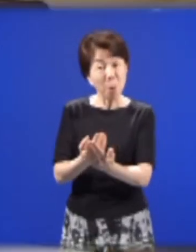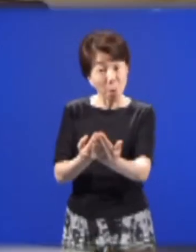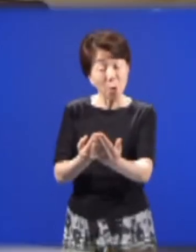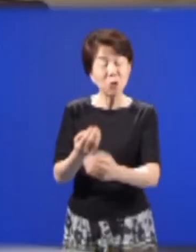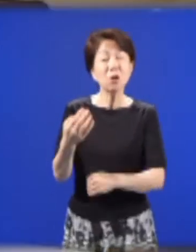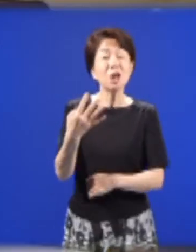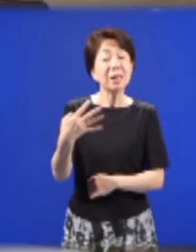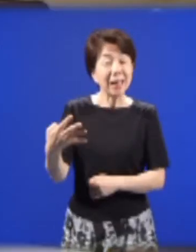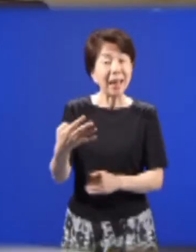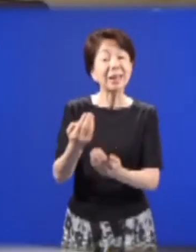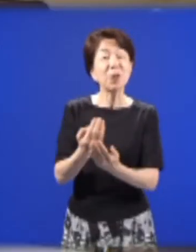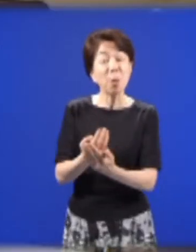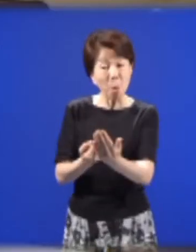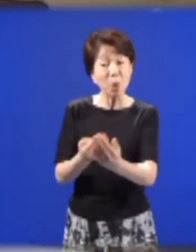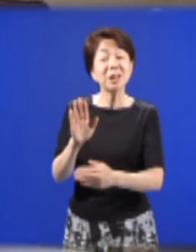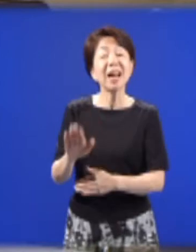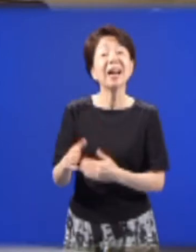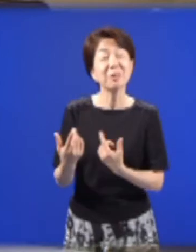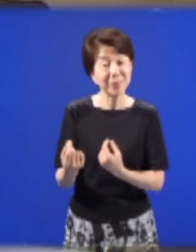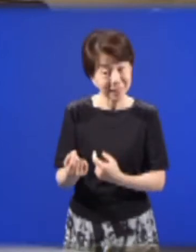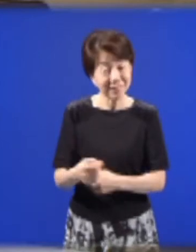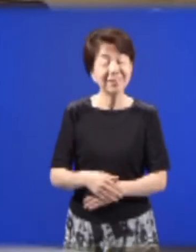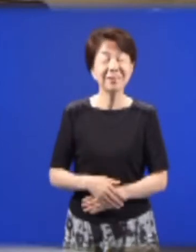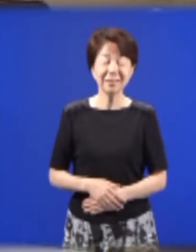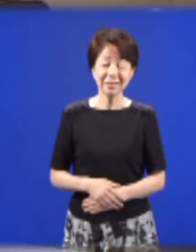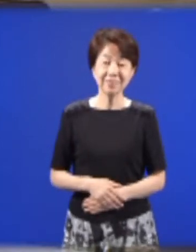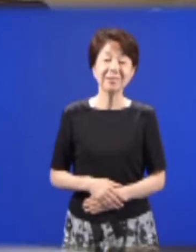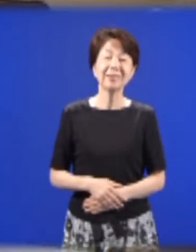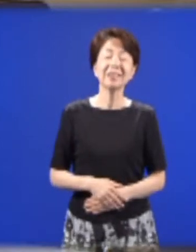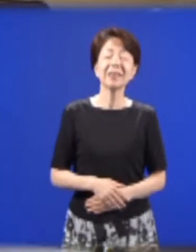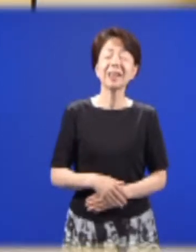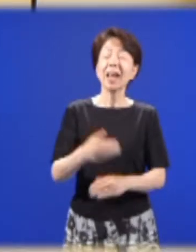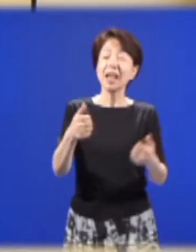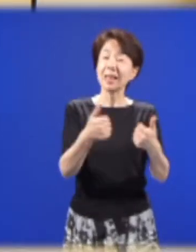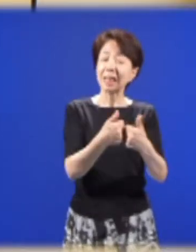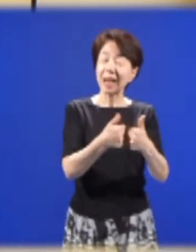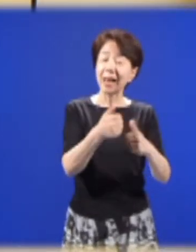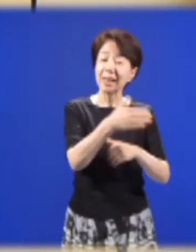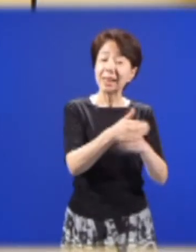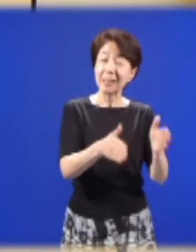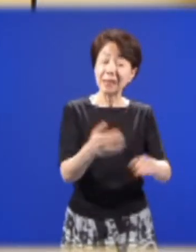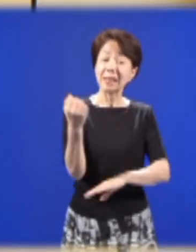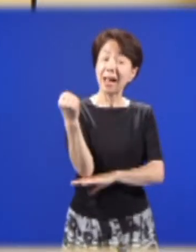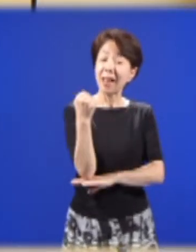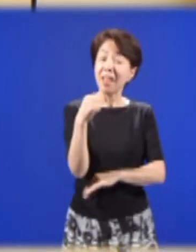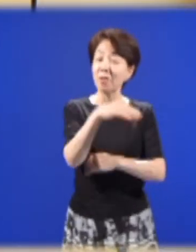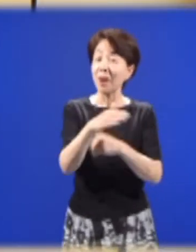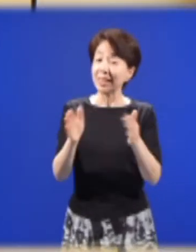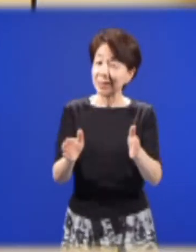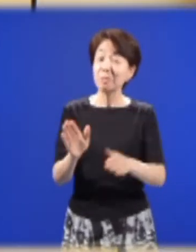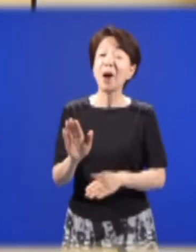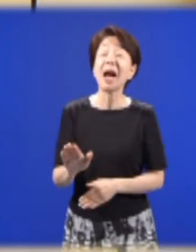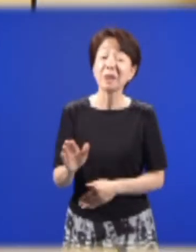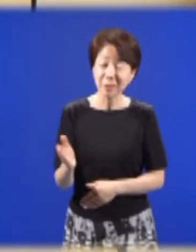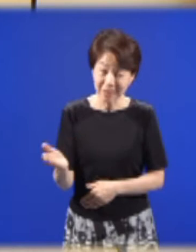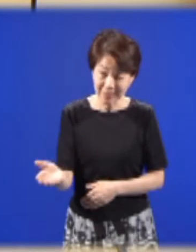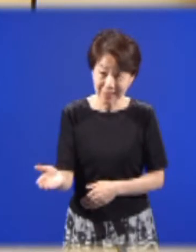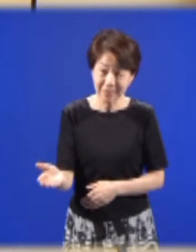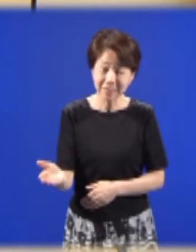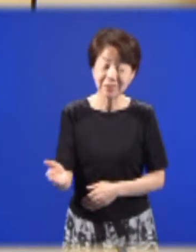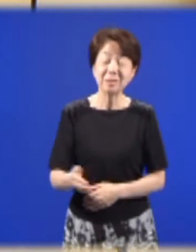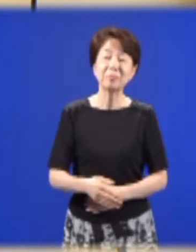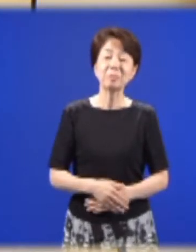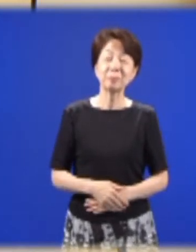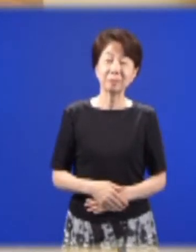ール、第4ホールがあります。さらには会議室や和室もあるんですよ。